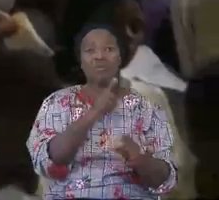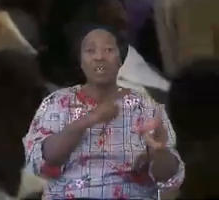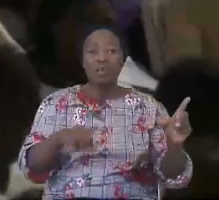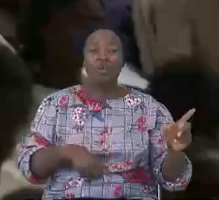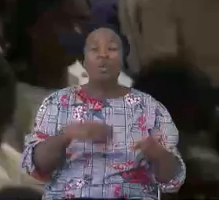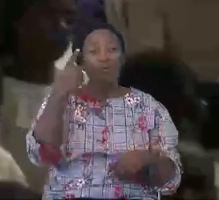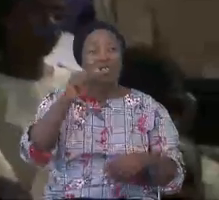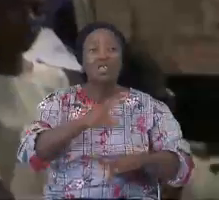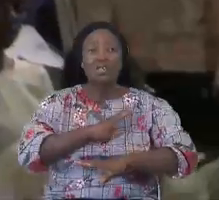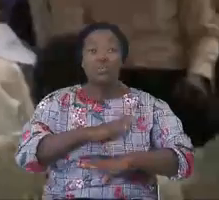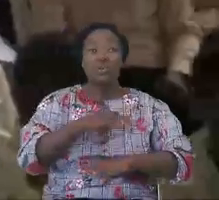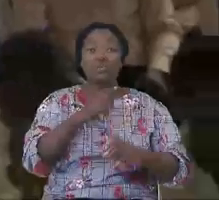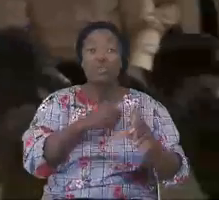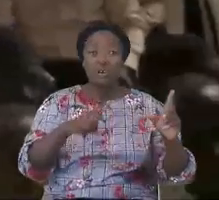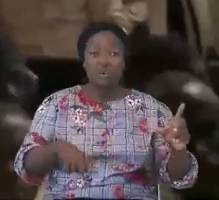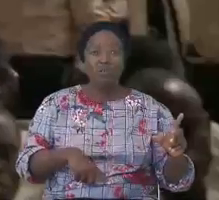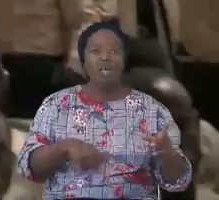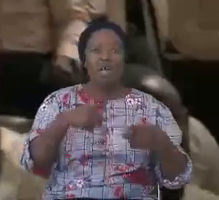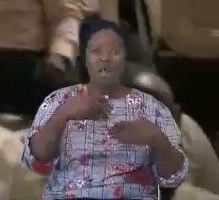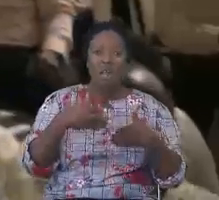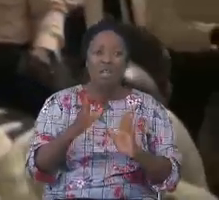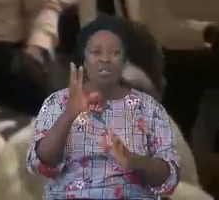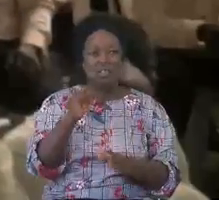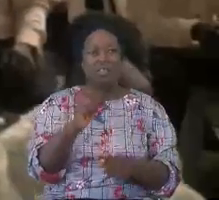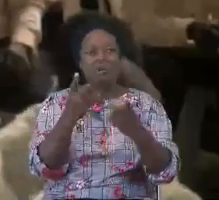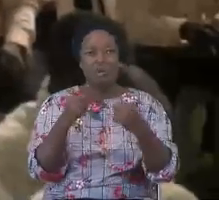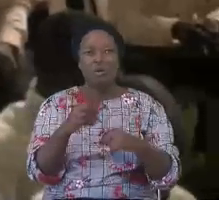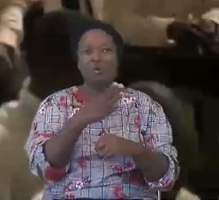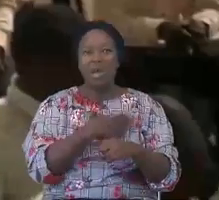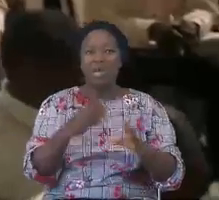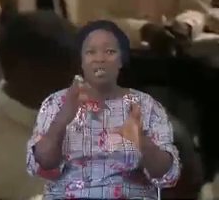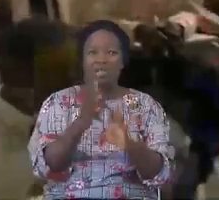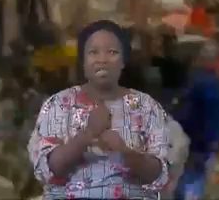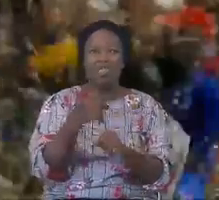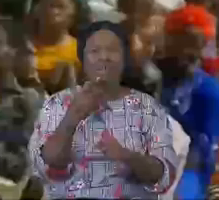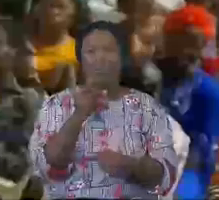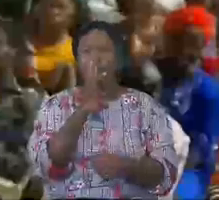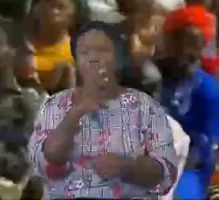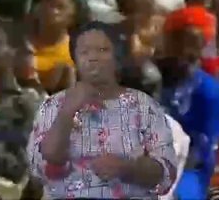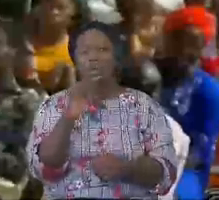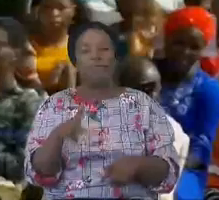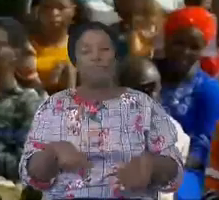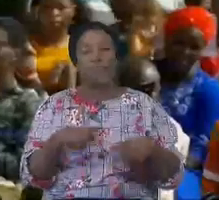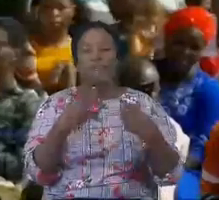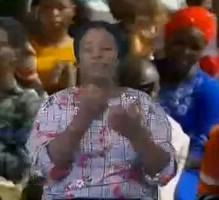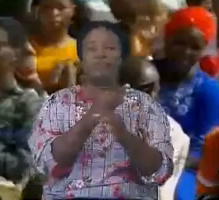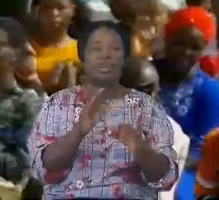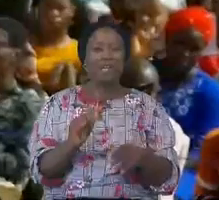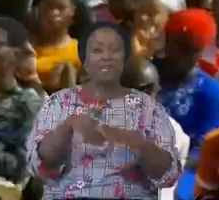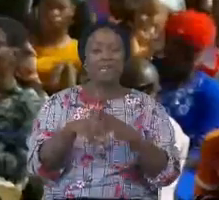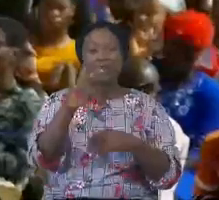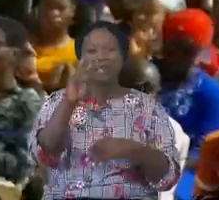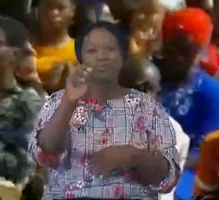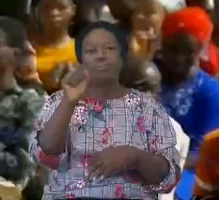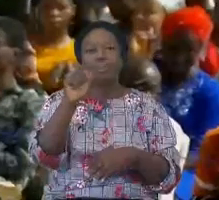Que celui qui a soif de l'eau de vie, du salut du Seigneur, de la satisfaction du Seigneur, qu'il vienne